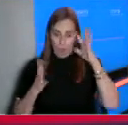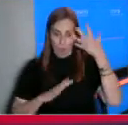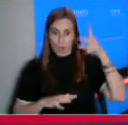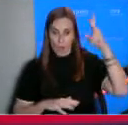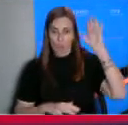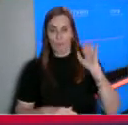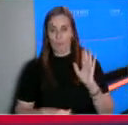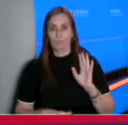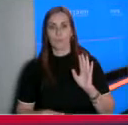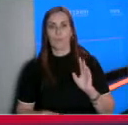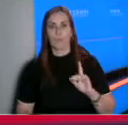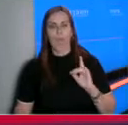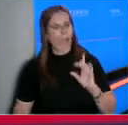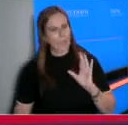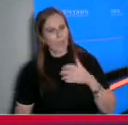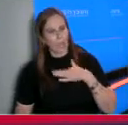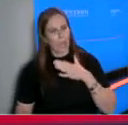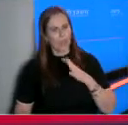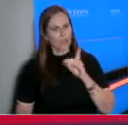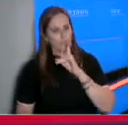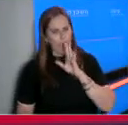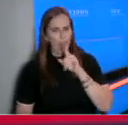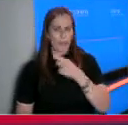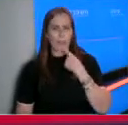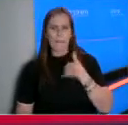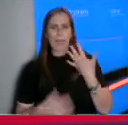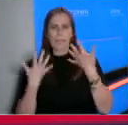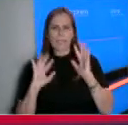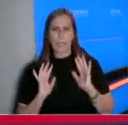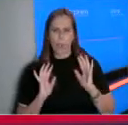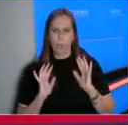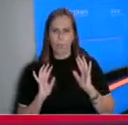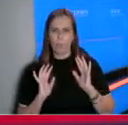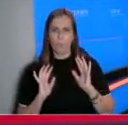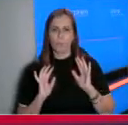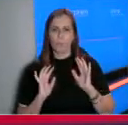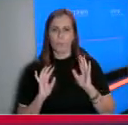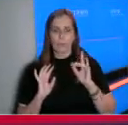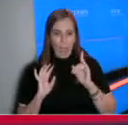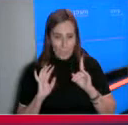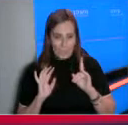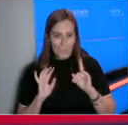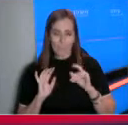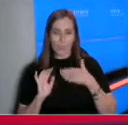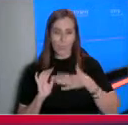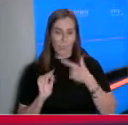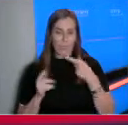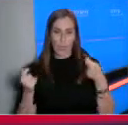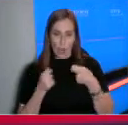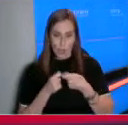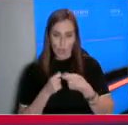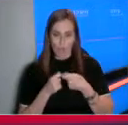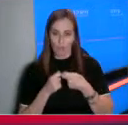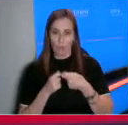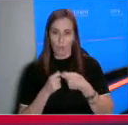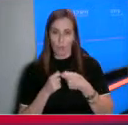אנחנו עולים קומה, אז כן. אני שותק, אתה תגיד מה הסיפור. טוב, אז בכל אופן, אני רוצה לתת את ההקשר הכללי, כי אולי